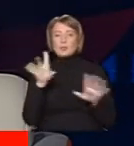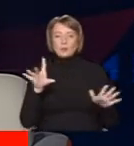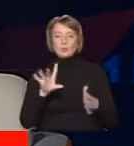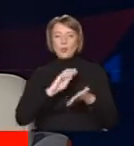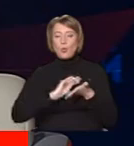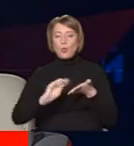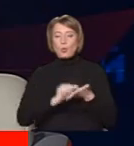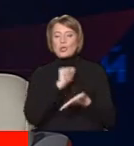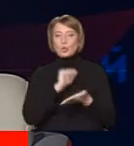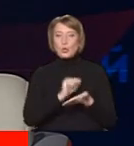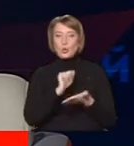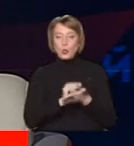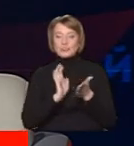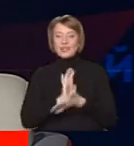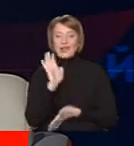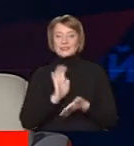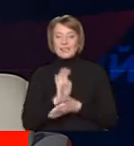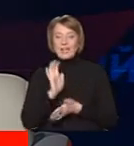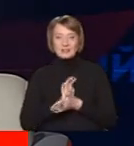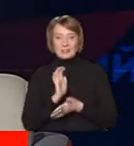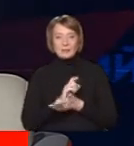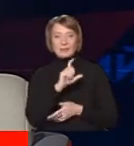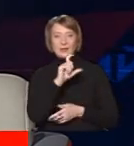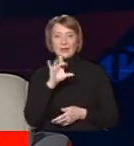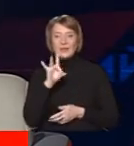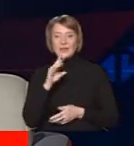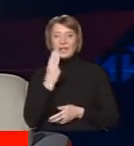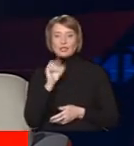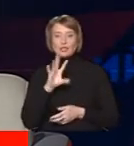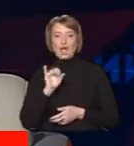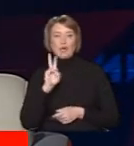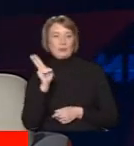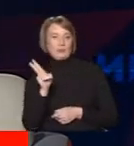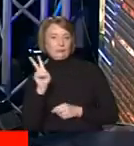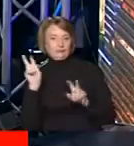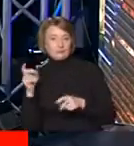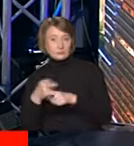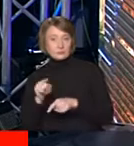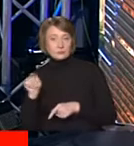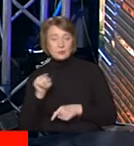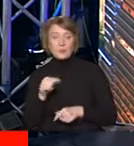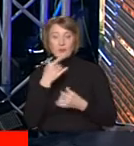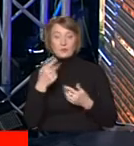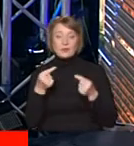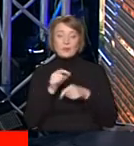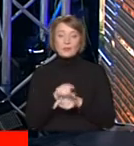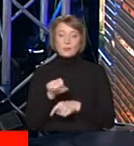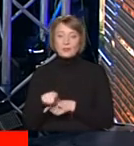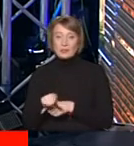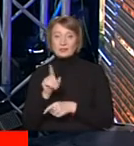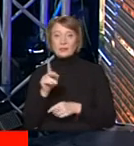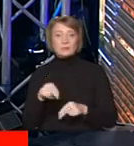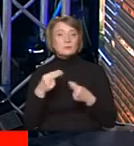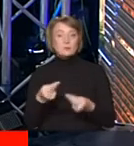«Хрещатик». А є пряма норма закону, якщо вони не були опубліковані в газеті, в будь-якій газеті, ну там газета «Хрещатик» на той момент була відповідальна за це, значить вони не